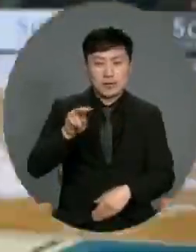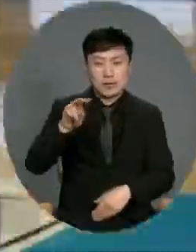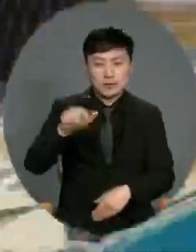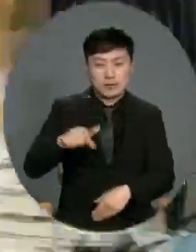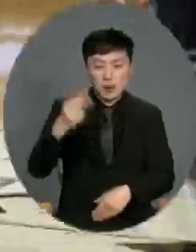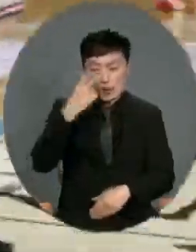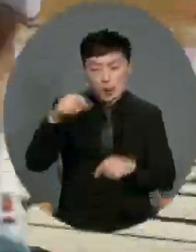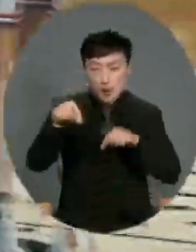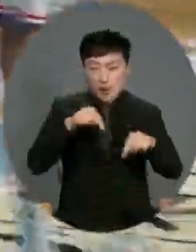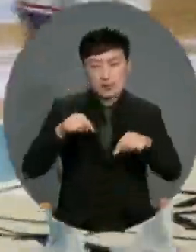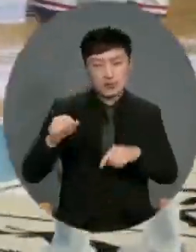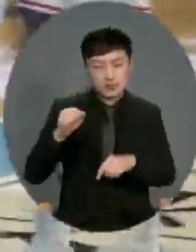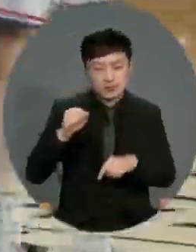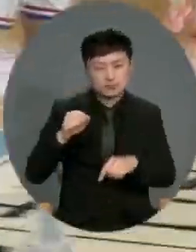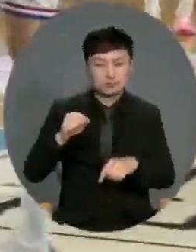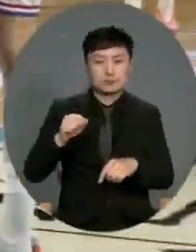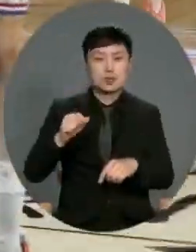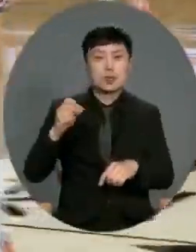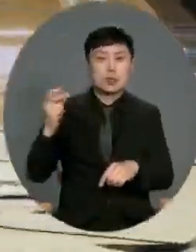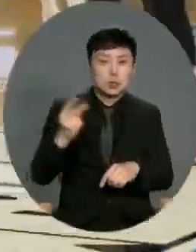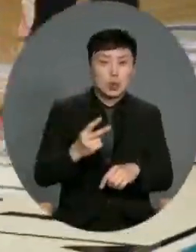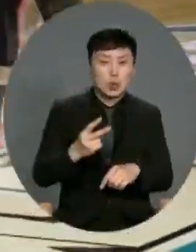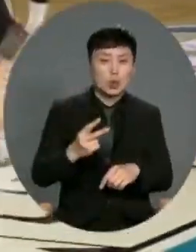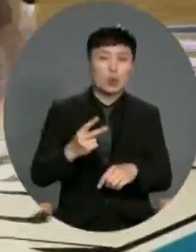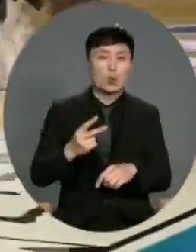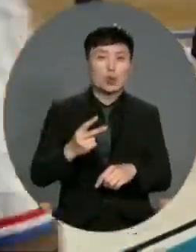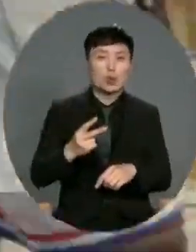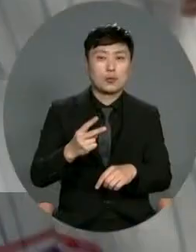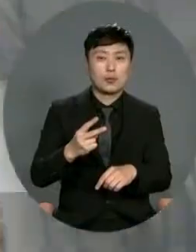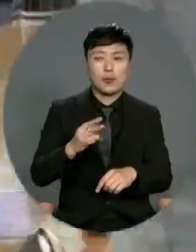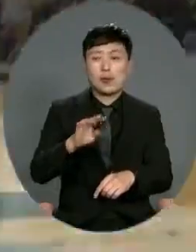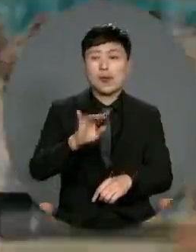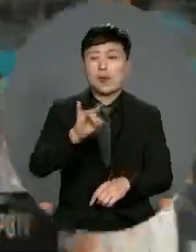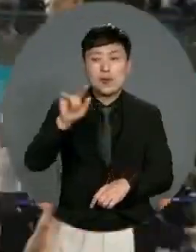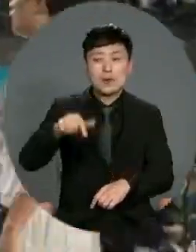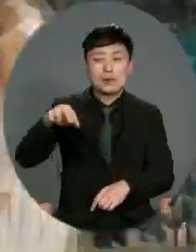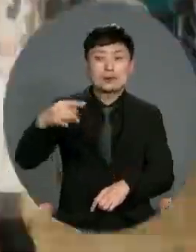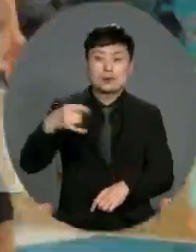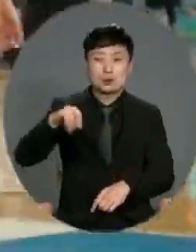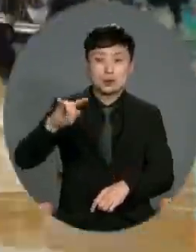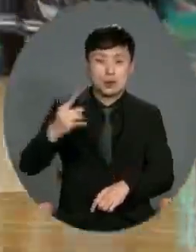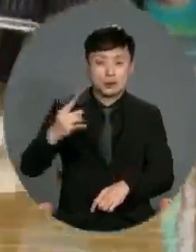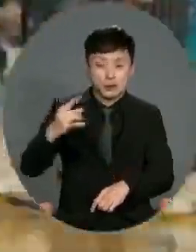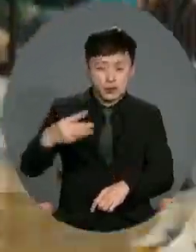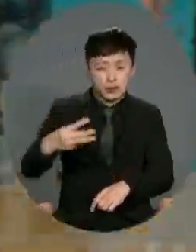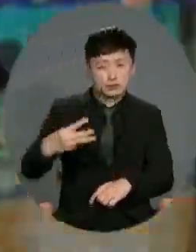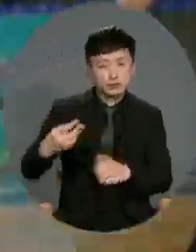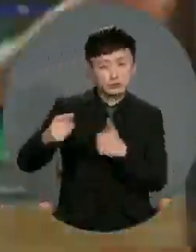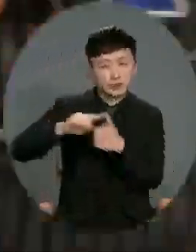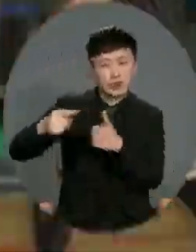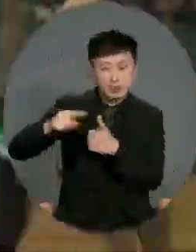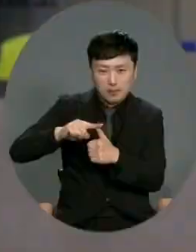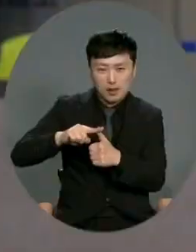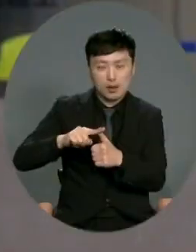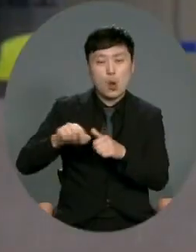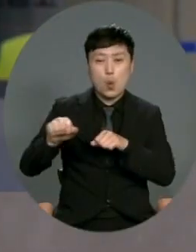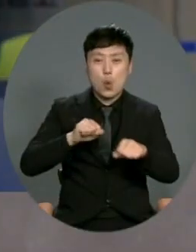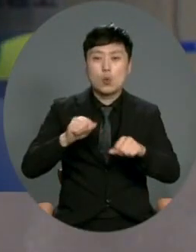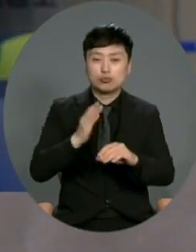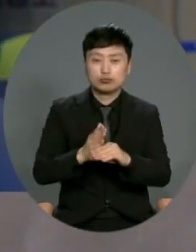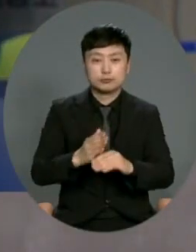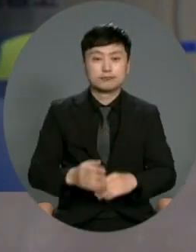녹아들고 김낙현의 전역과 대체 외국인 맥스엘의 합류로 희망의 발판이 놓였습니다. 뭐 10승도